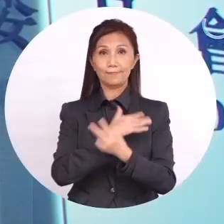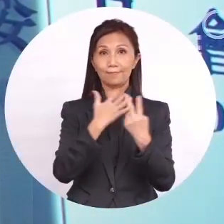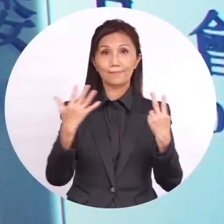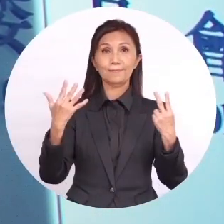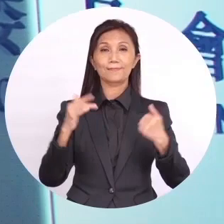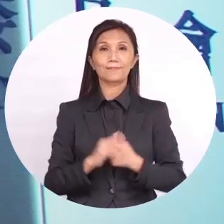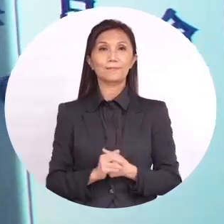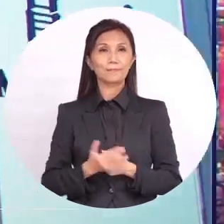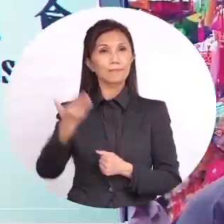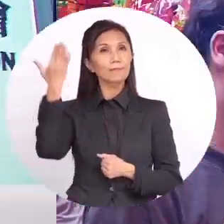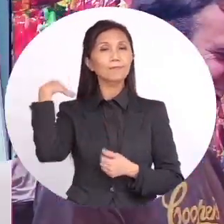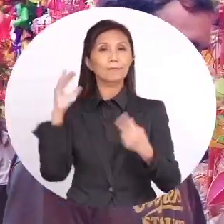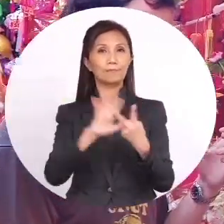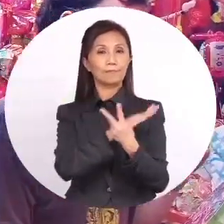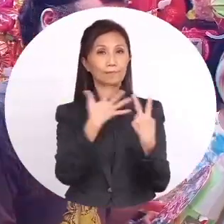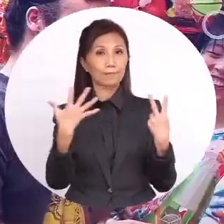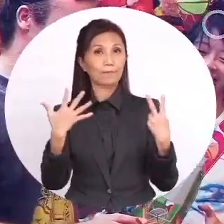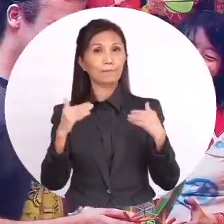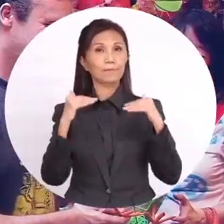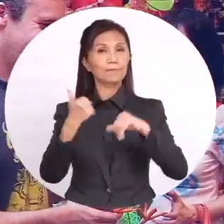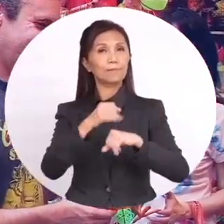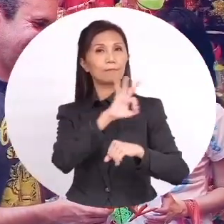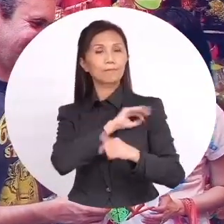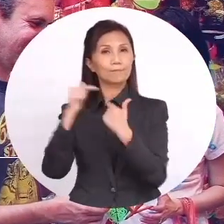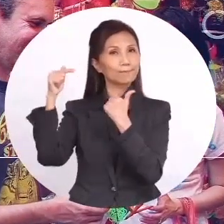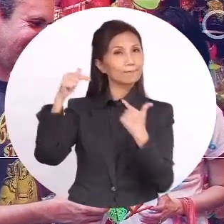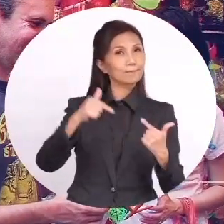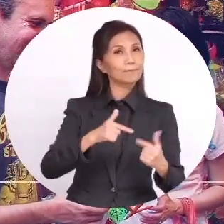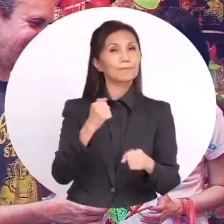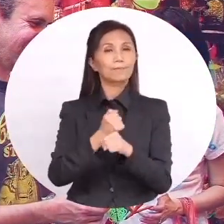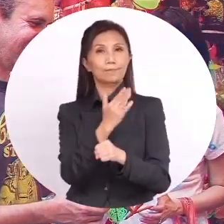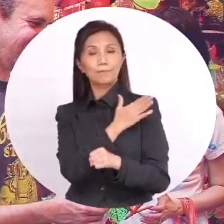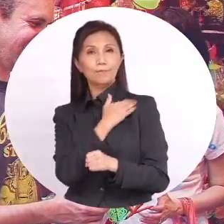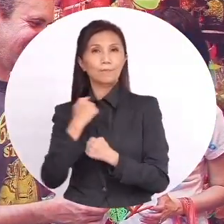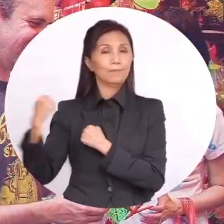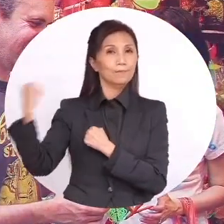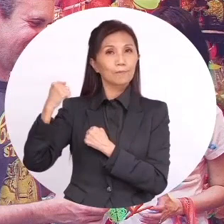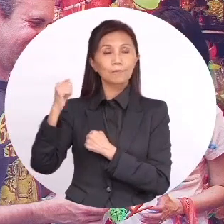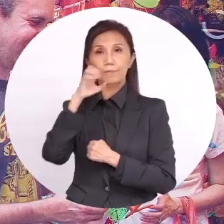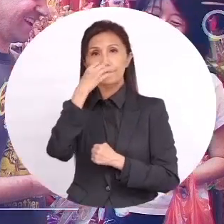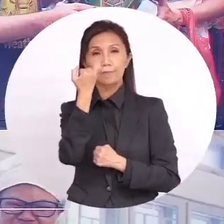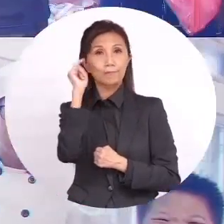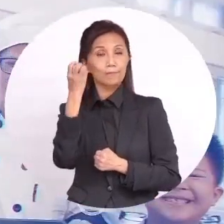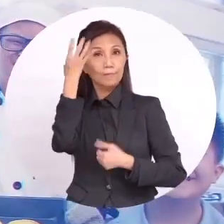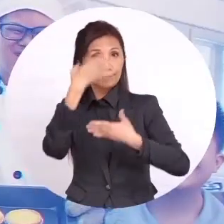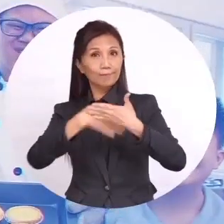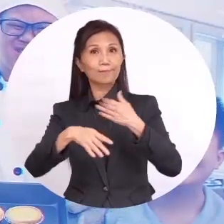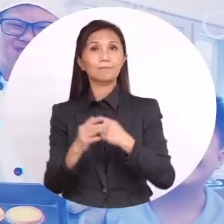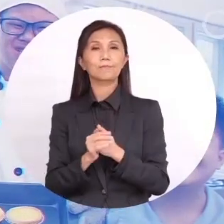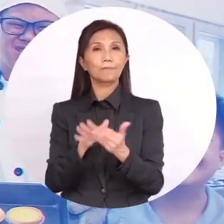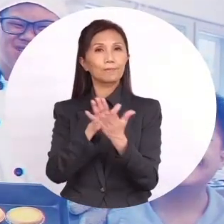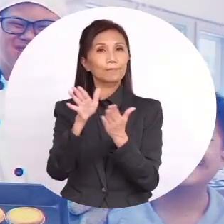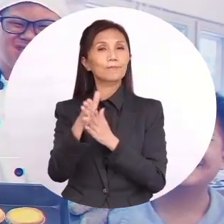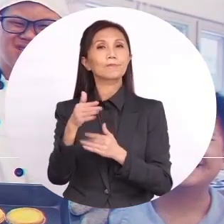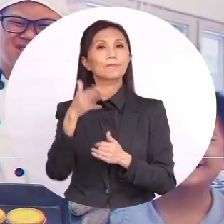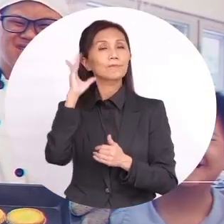25年。在过去四分一个世纪，平机会一直秉持使命，致力推行本港反歧视条例，消除